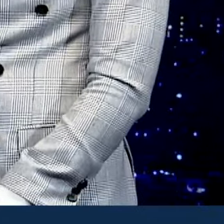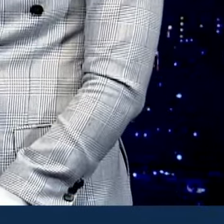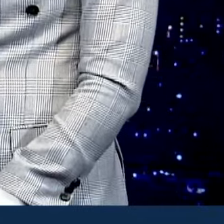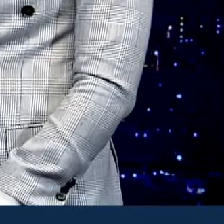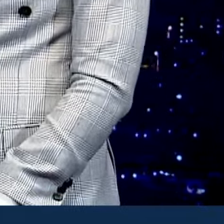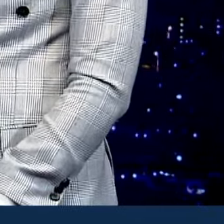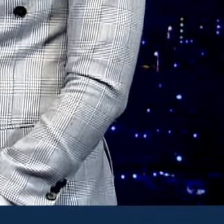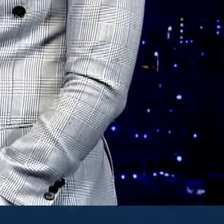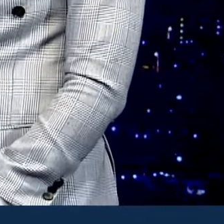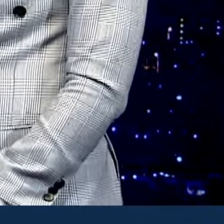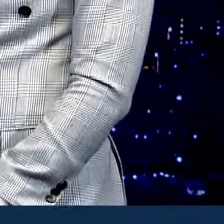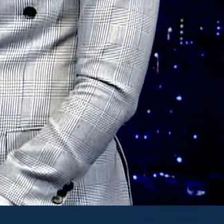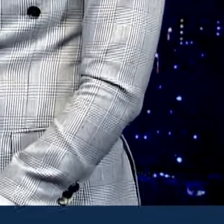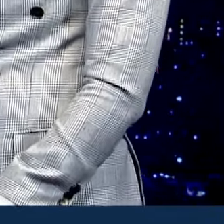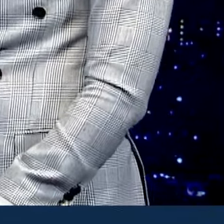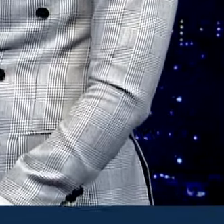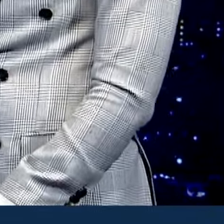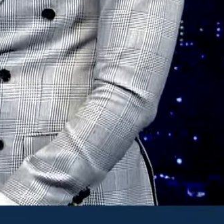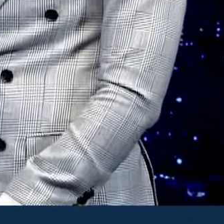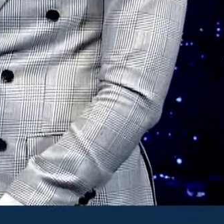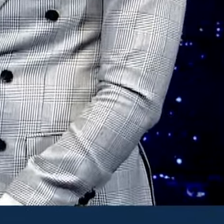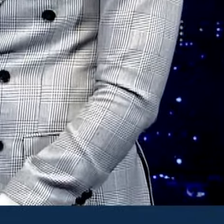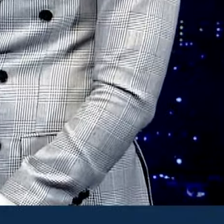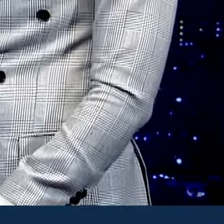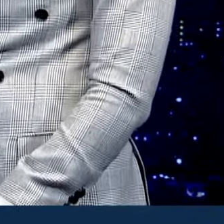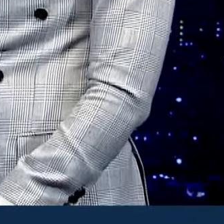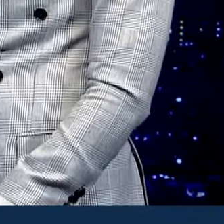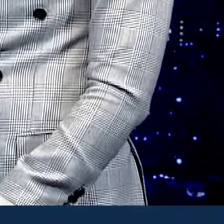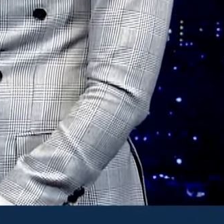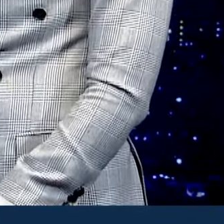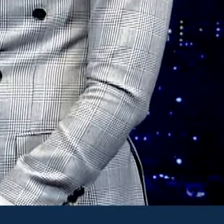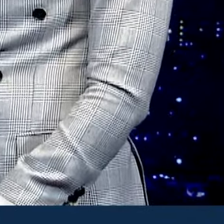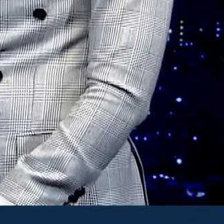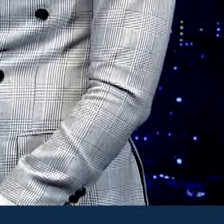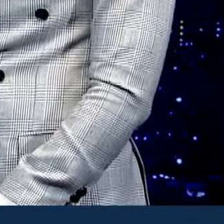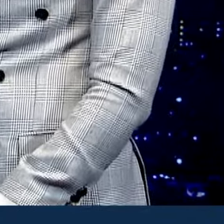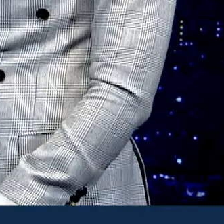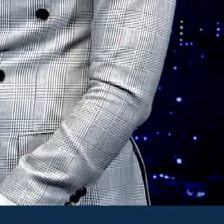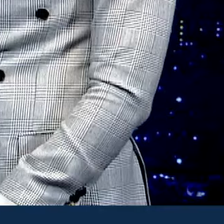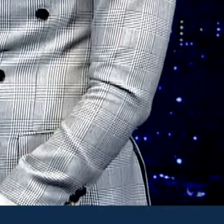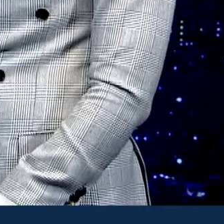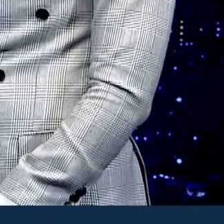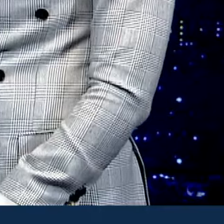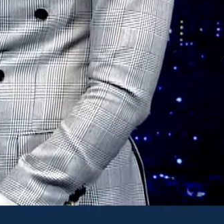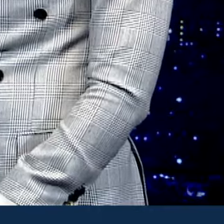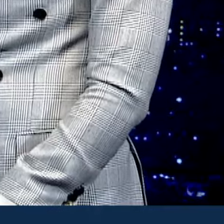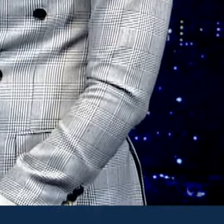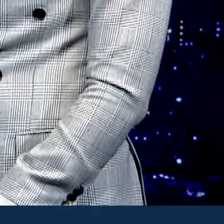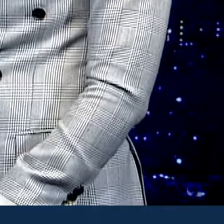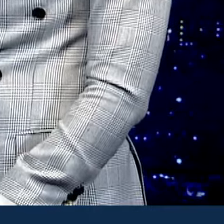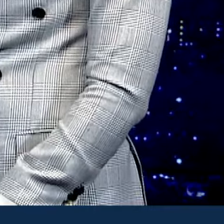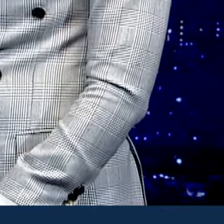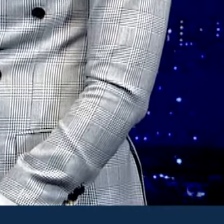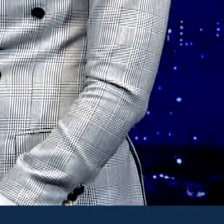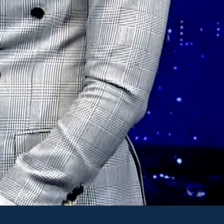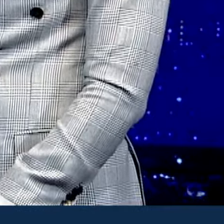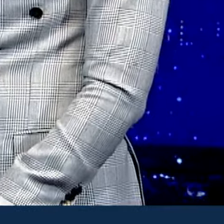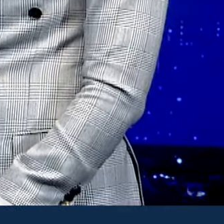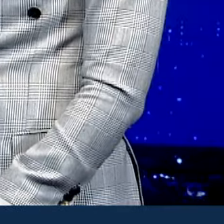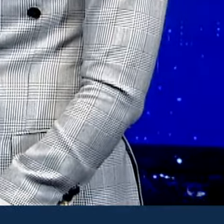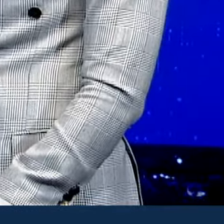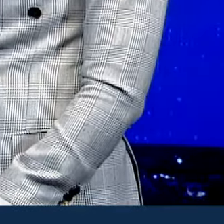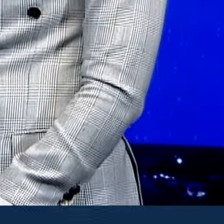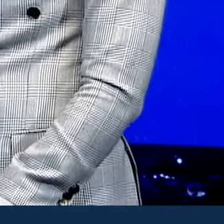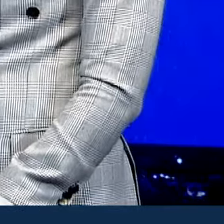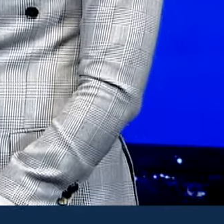utamaze imyaka mike muri uyu muziki kandi hari ikintu navuga ngo umaze kubaka kinini. Davis D muri uru